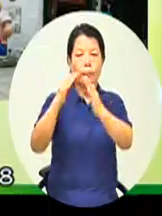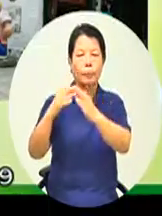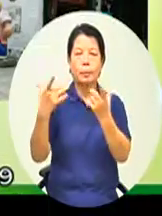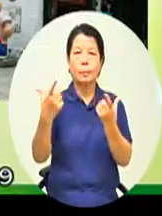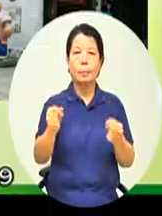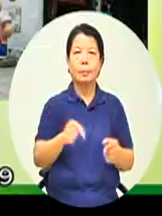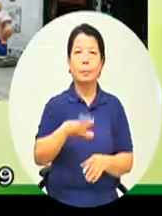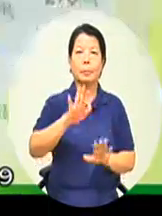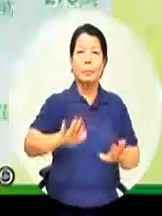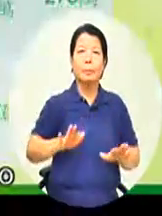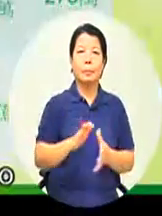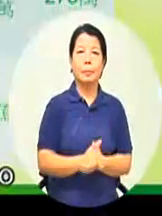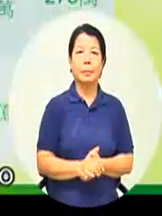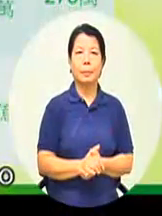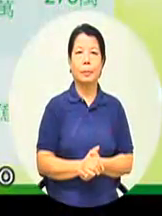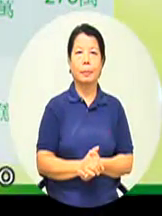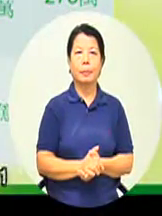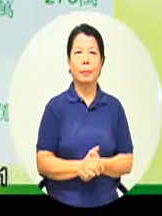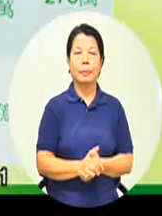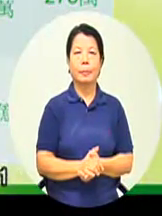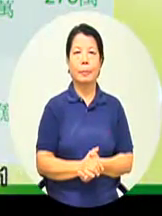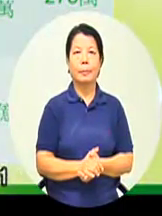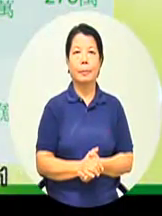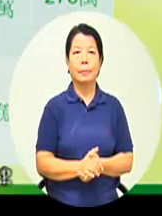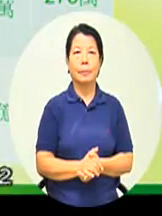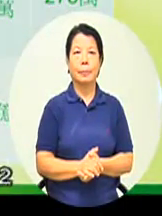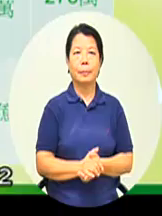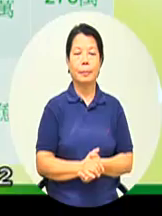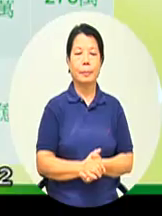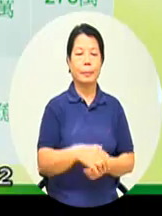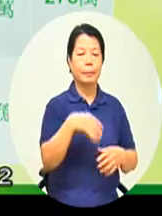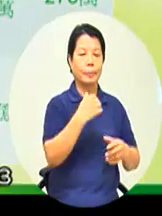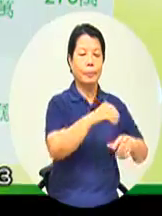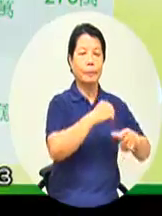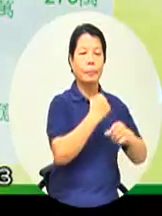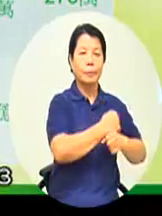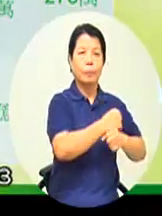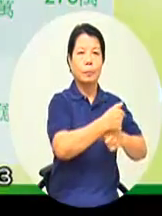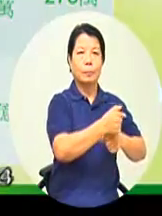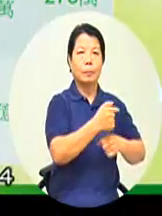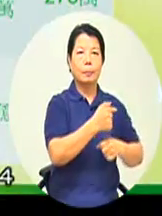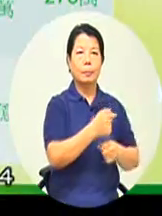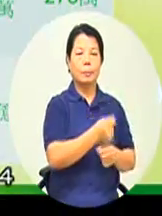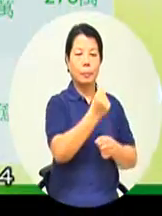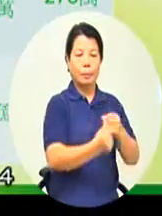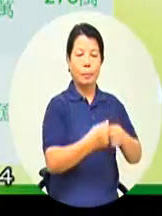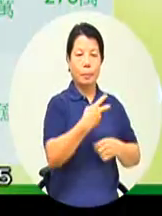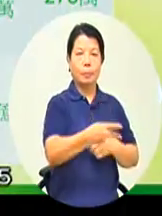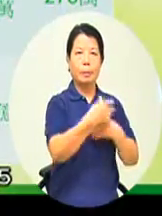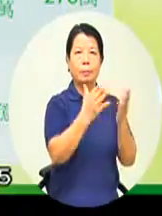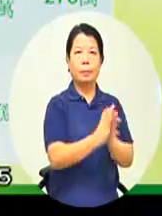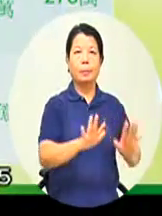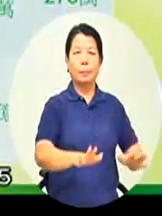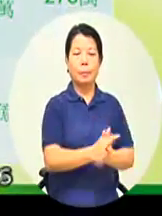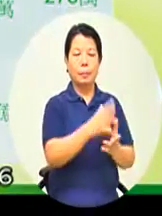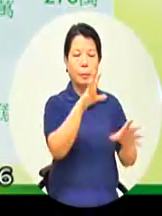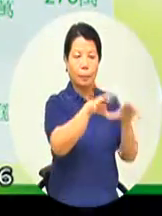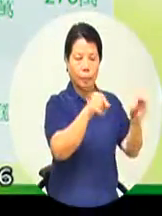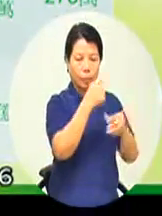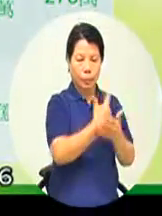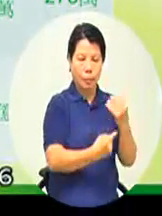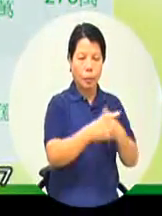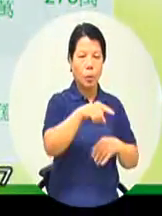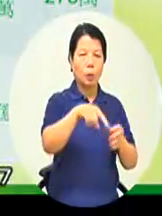真呢。来，你也要看这张。博尔，哦，我所调的资料吼，咱一档起码有320万